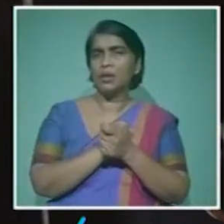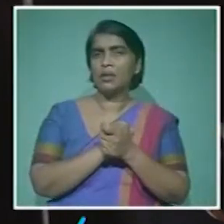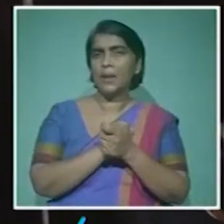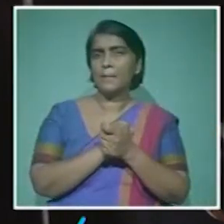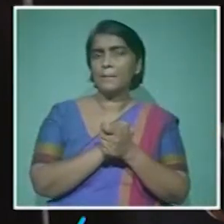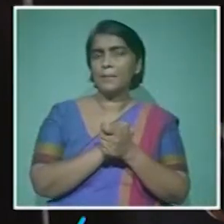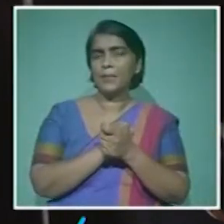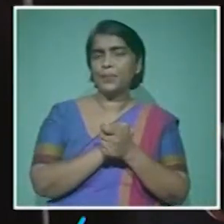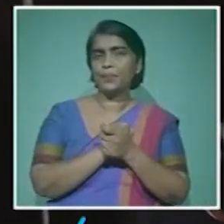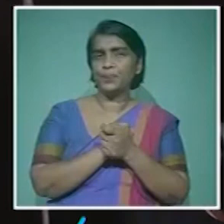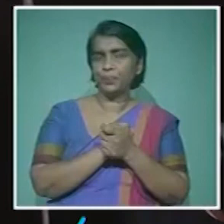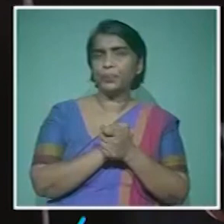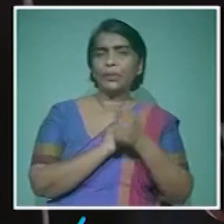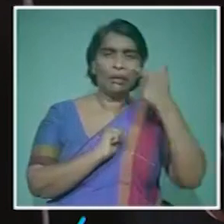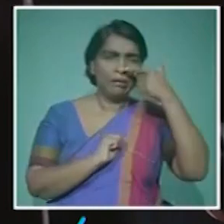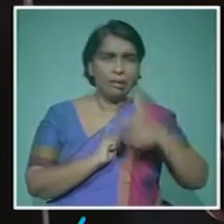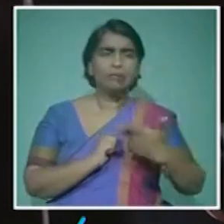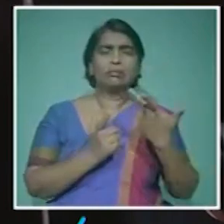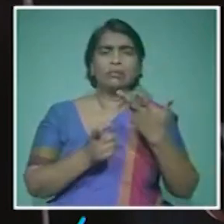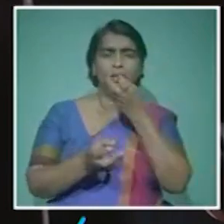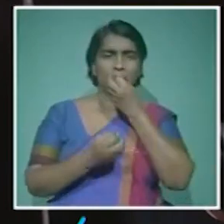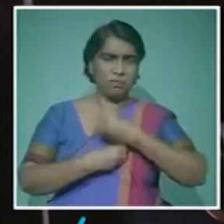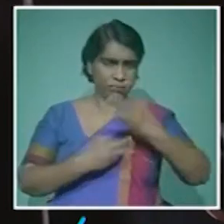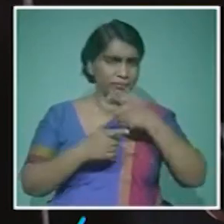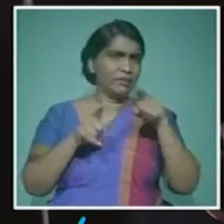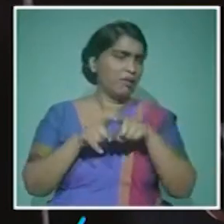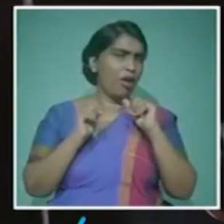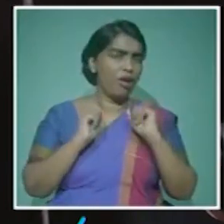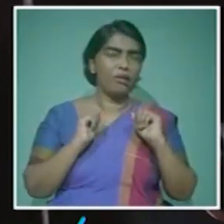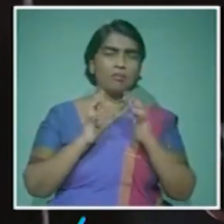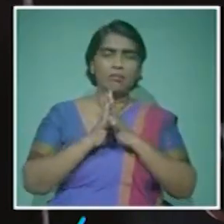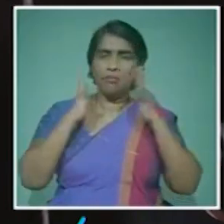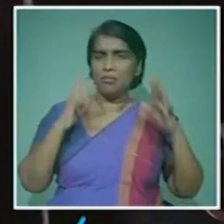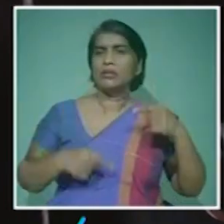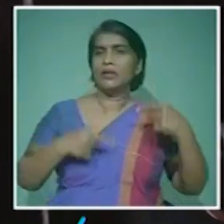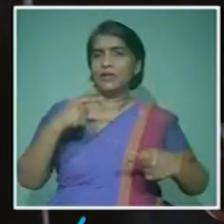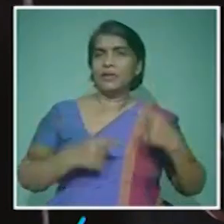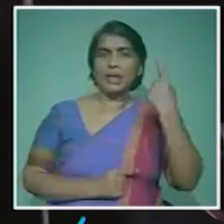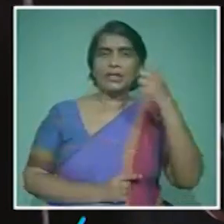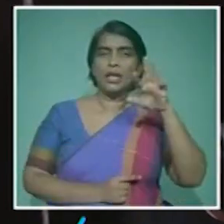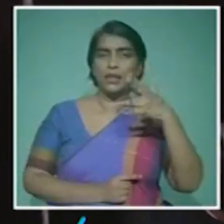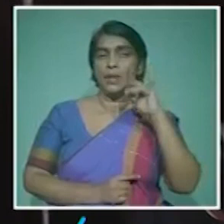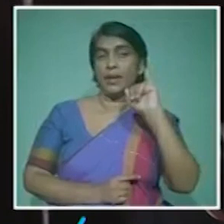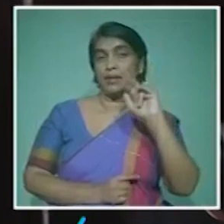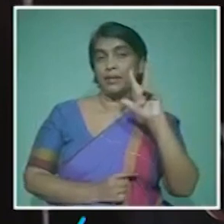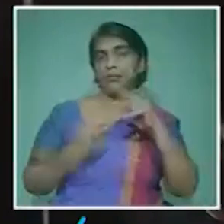me පොසිල ඉන්ධන දහනයෙන්ද නැද්ද කියන එක ගැන විශාල විවාදයක් 1968 ඉඳන්